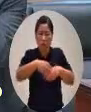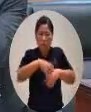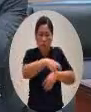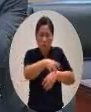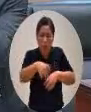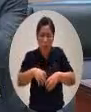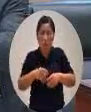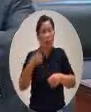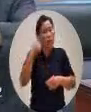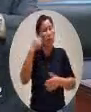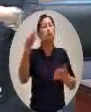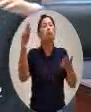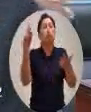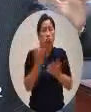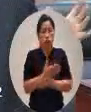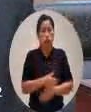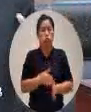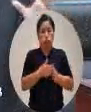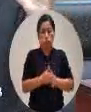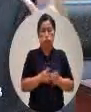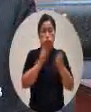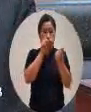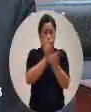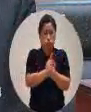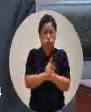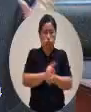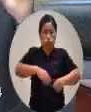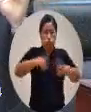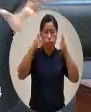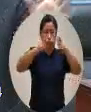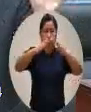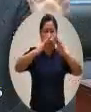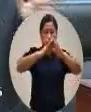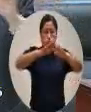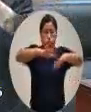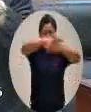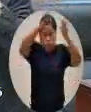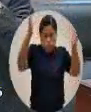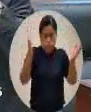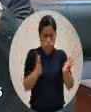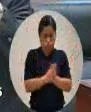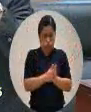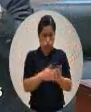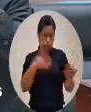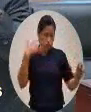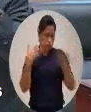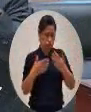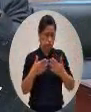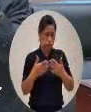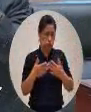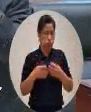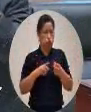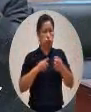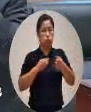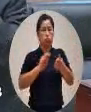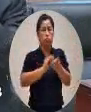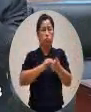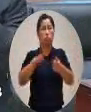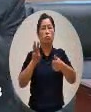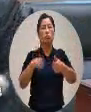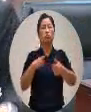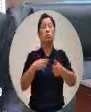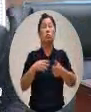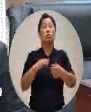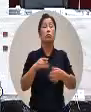其實是不夠的應該要對整個高雄市做全面的了解然後做全面的診斷好謝謝我的質詢到這裡